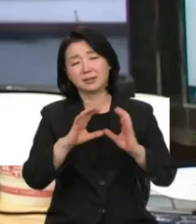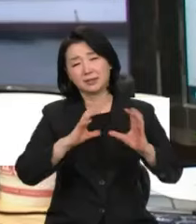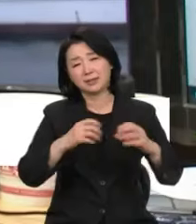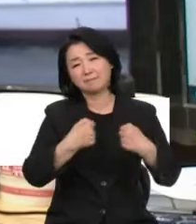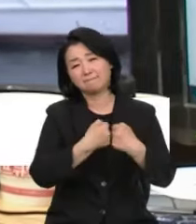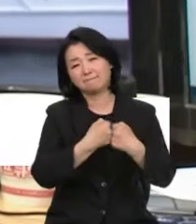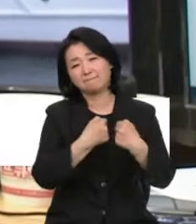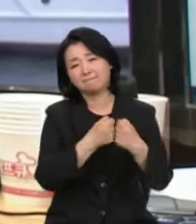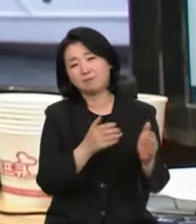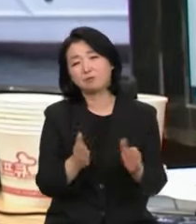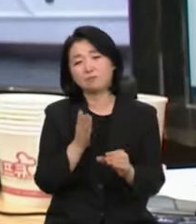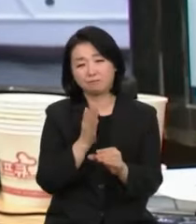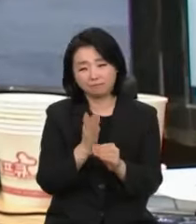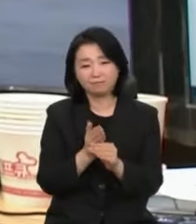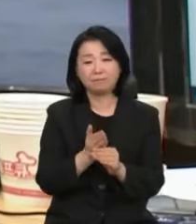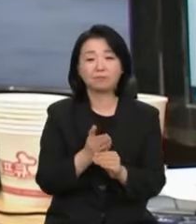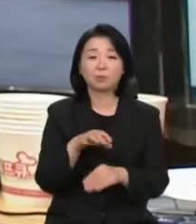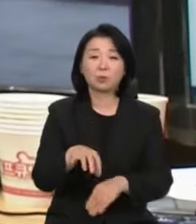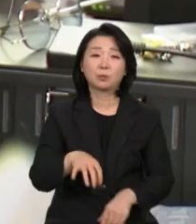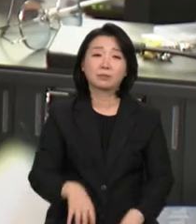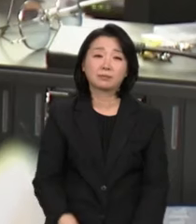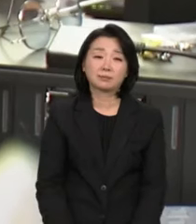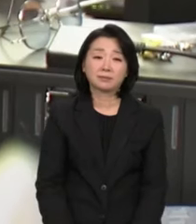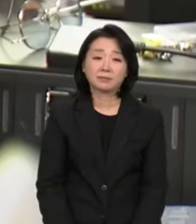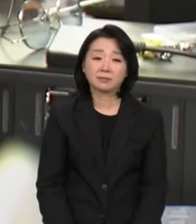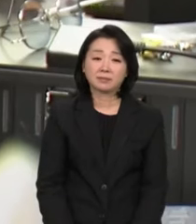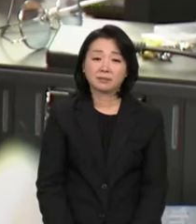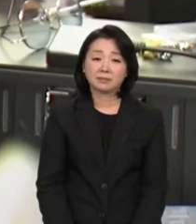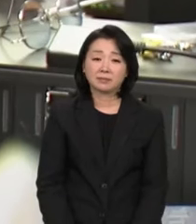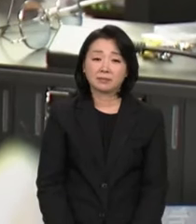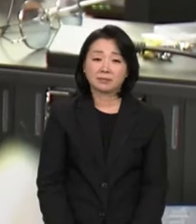싸울 준비를 하는 곳이었습니다. 대략 한